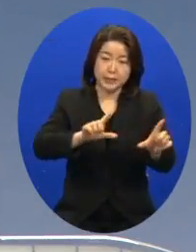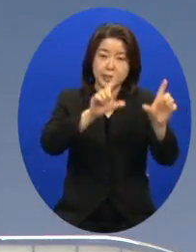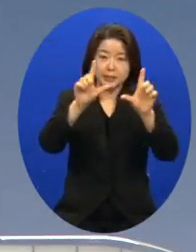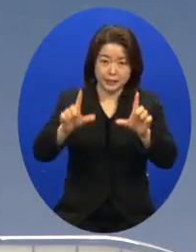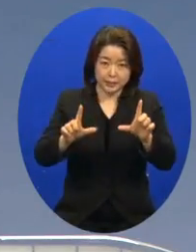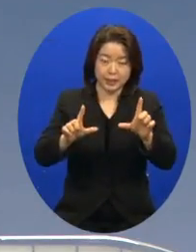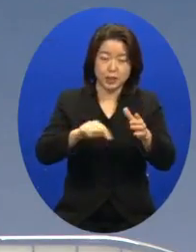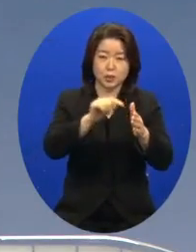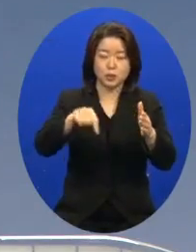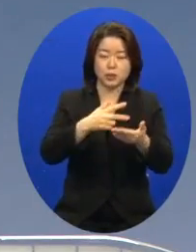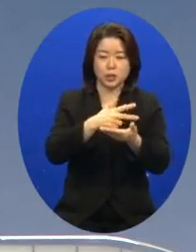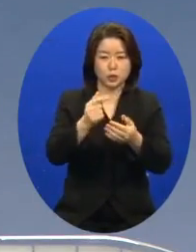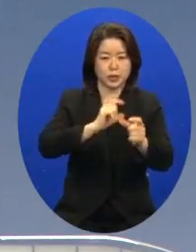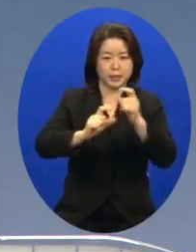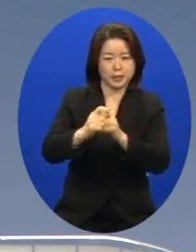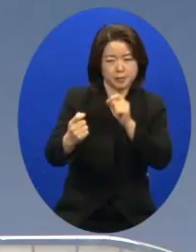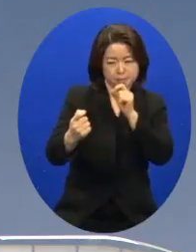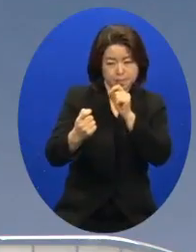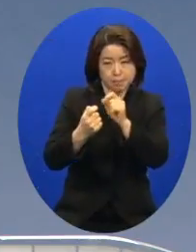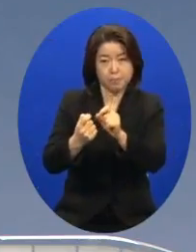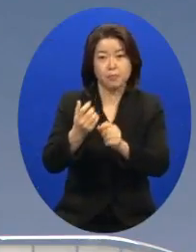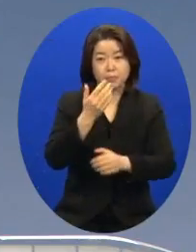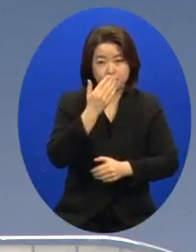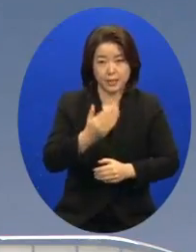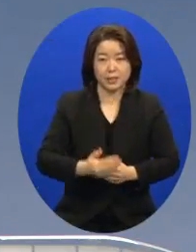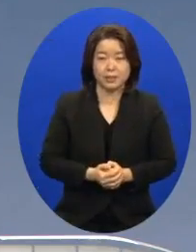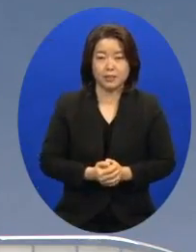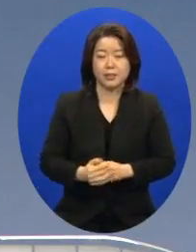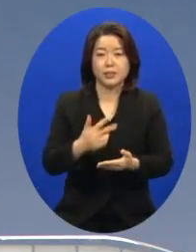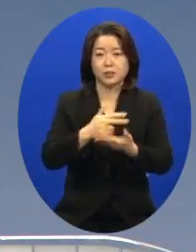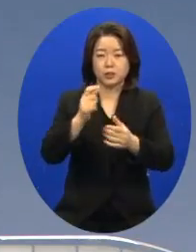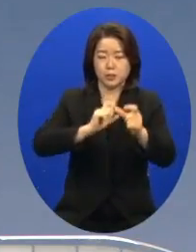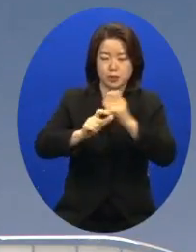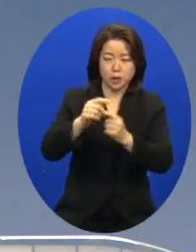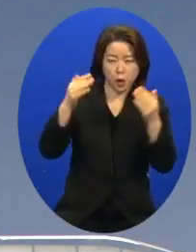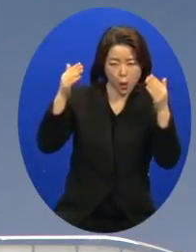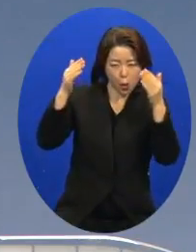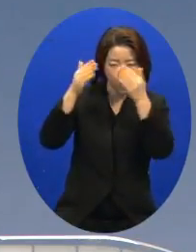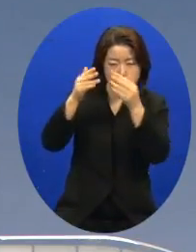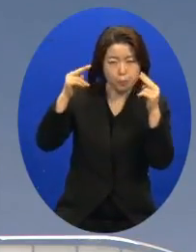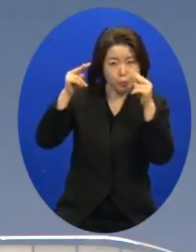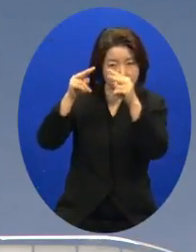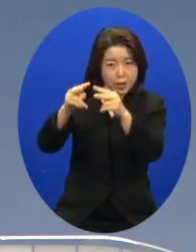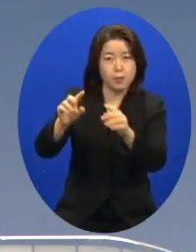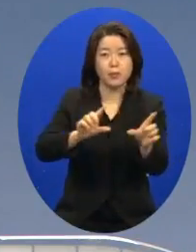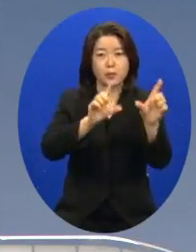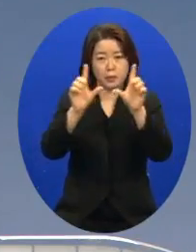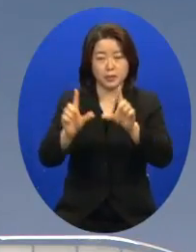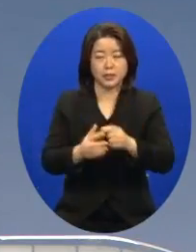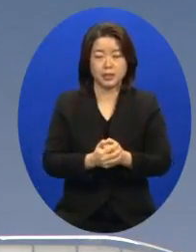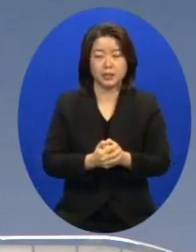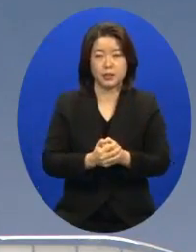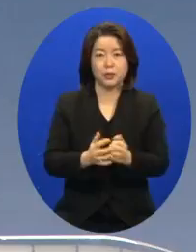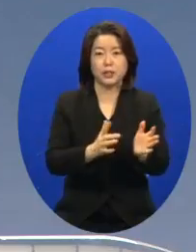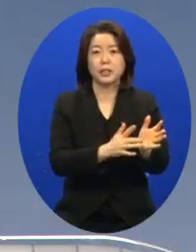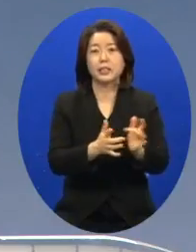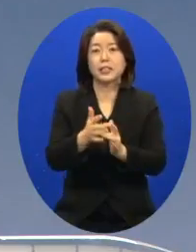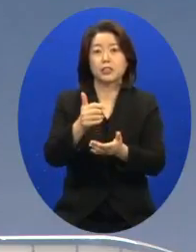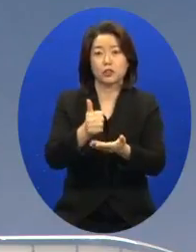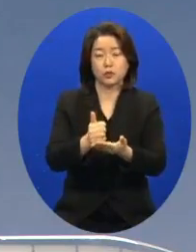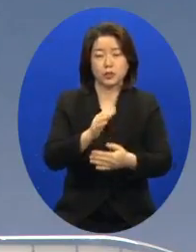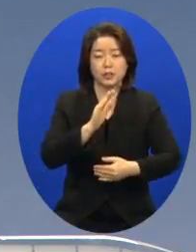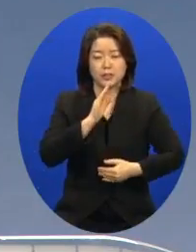주님과 더 가까워지는 것입니다 주님을 더 바라보고 사는 거죠 예수님과 정말